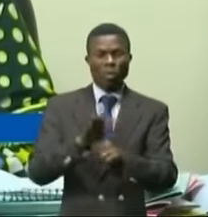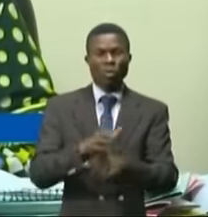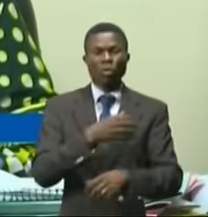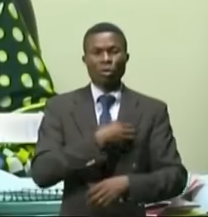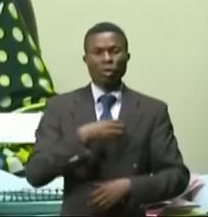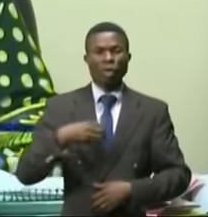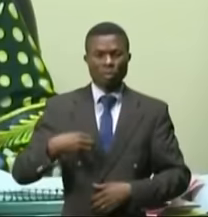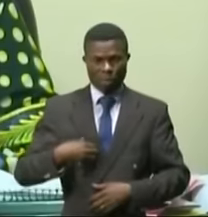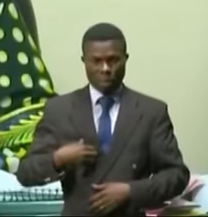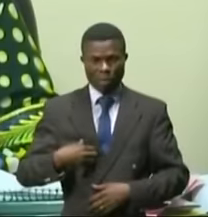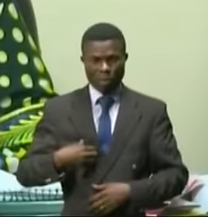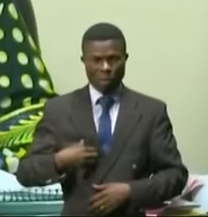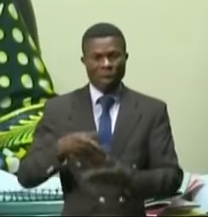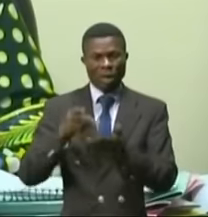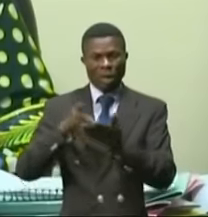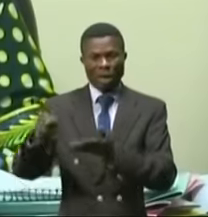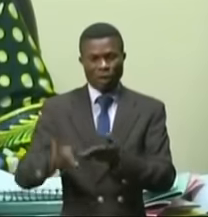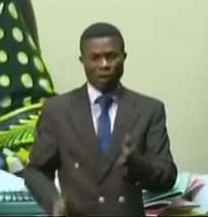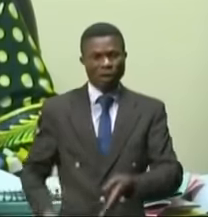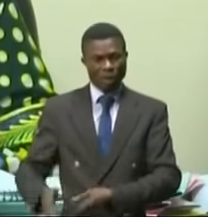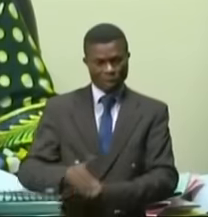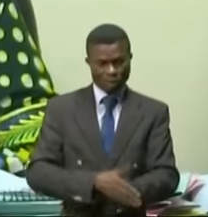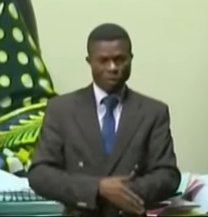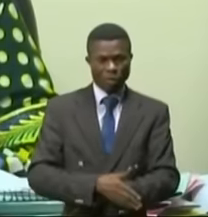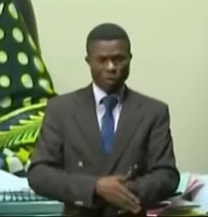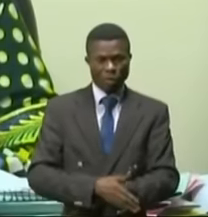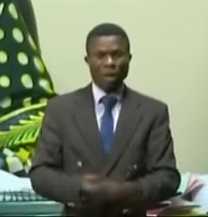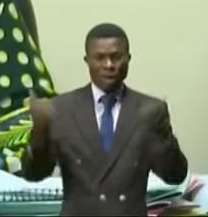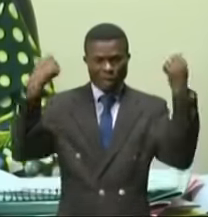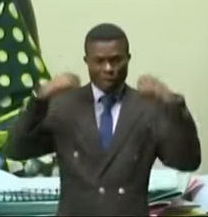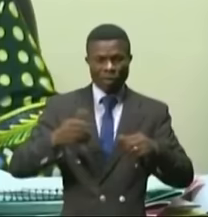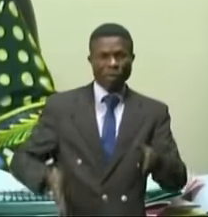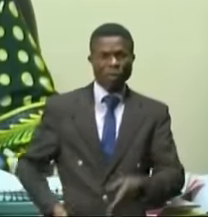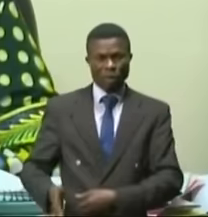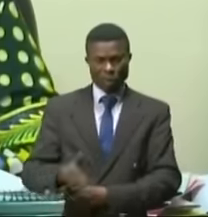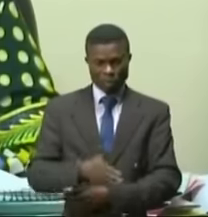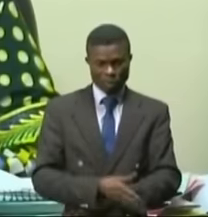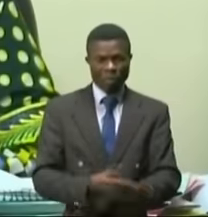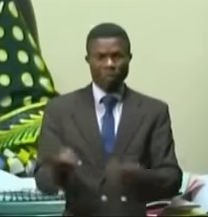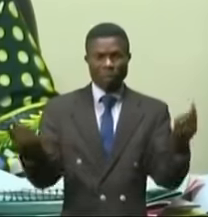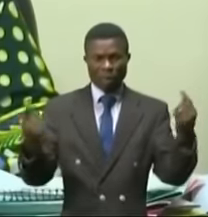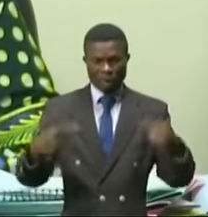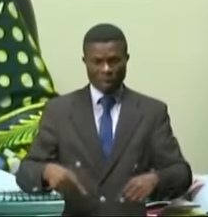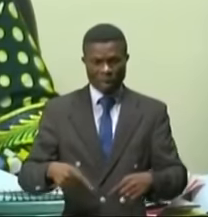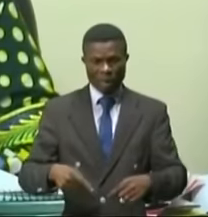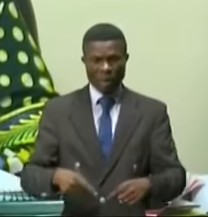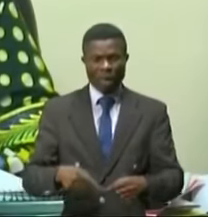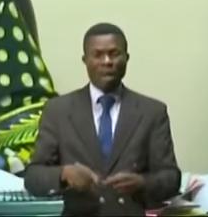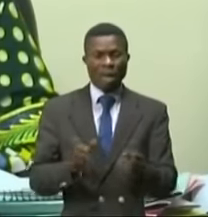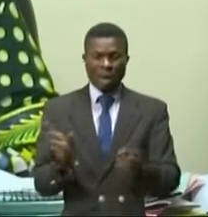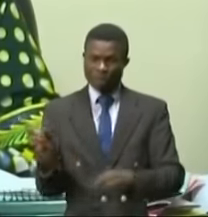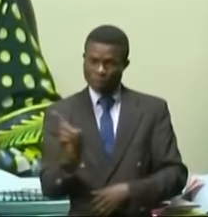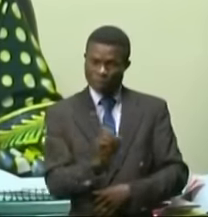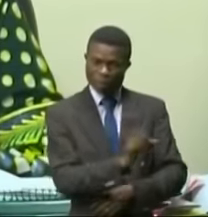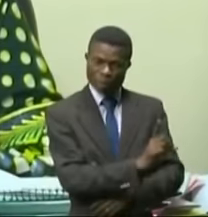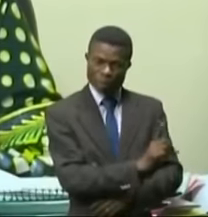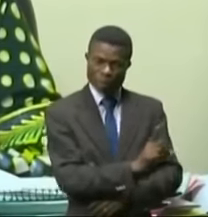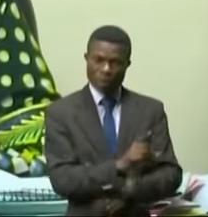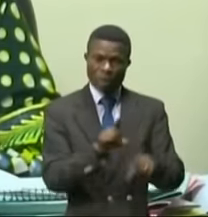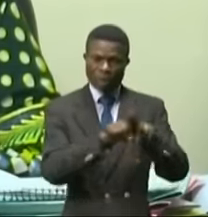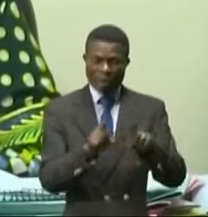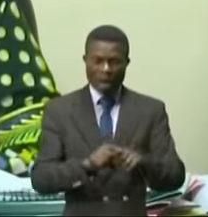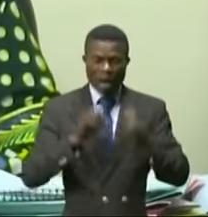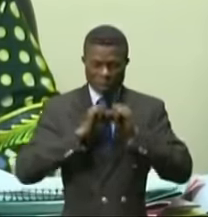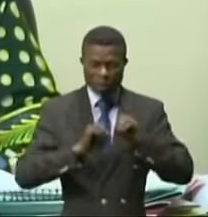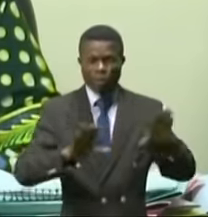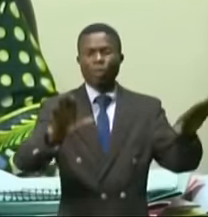femmes qui vont acheter l'épargne, qui vont porter l'épargne. Et lorsque elles vont passer, en même temps qu'elles